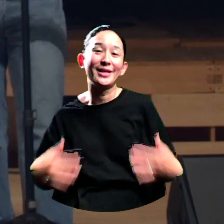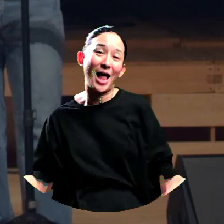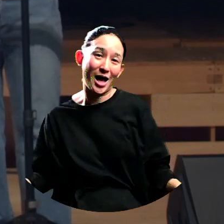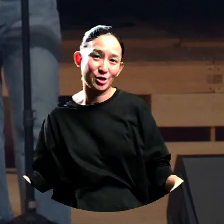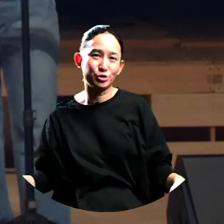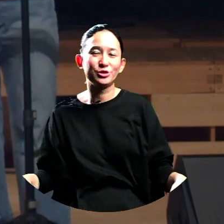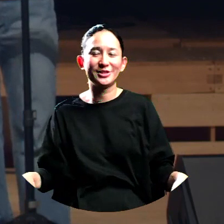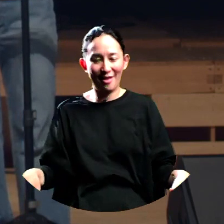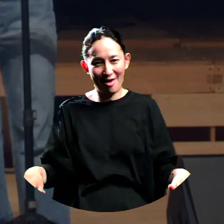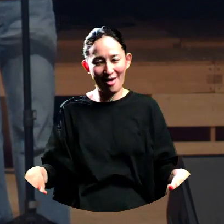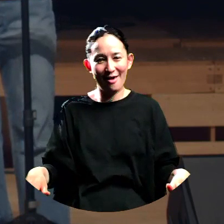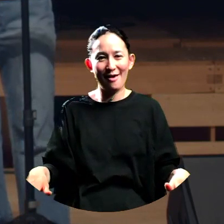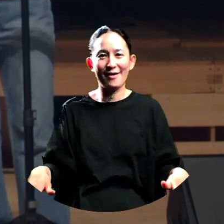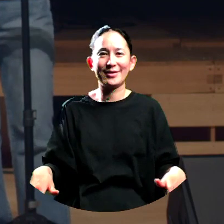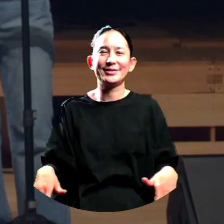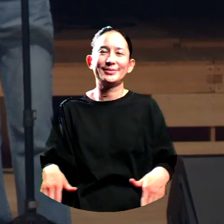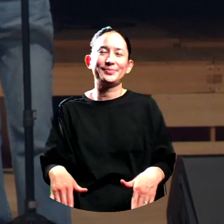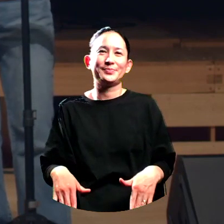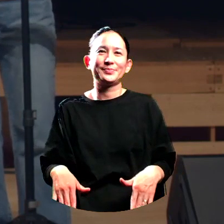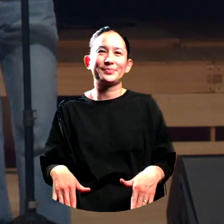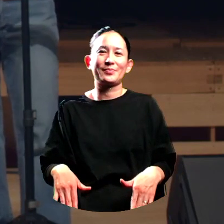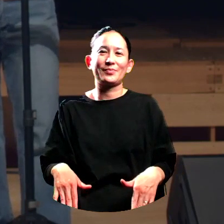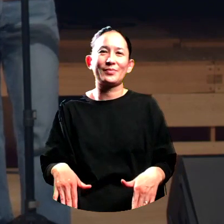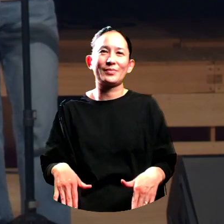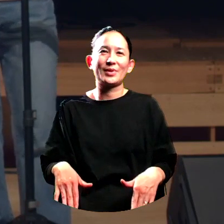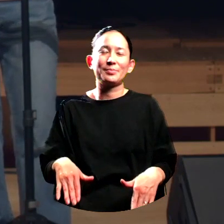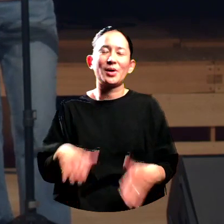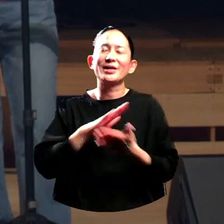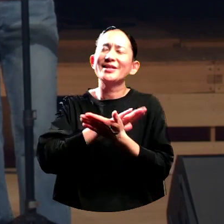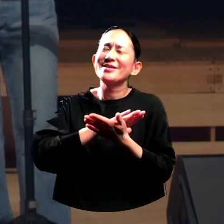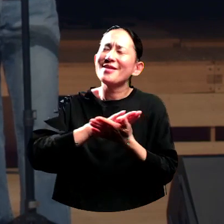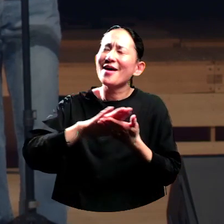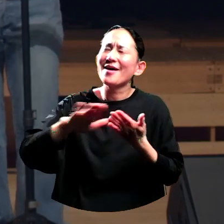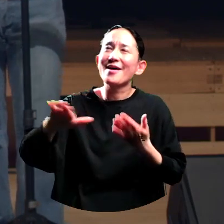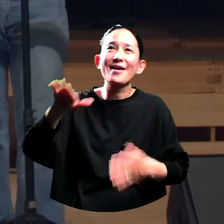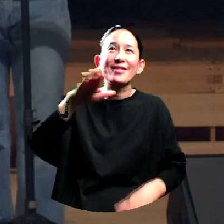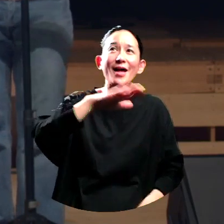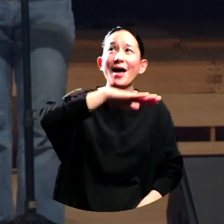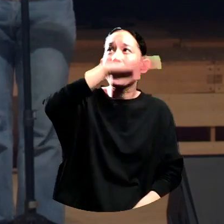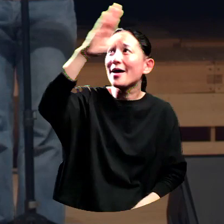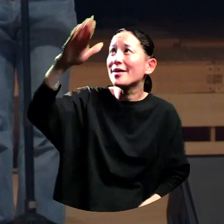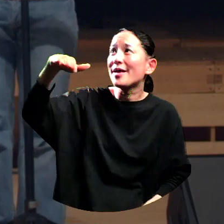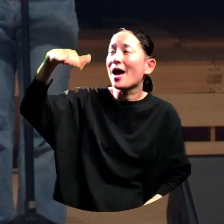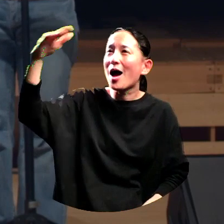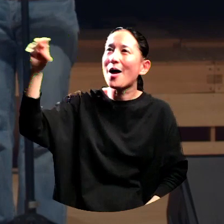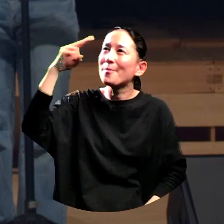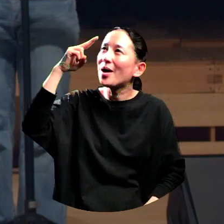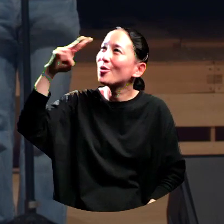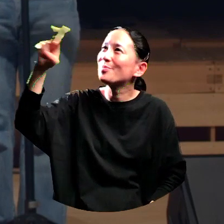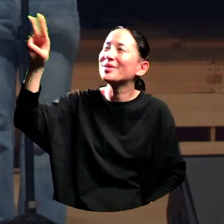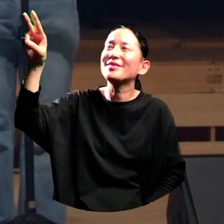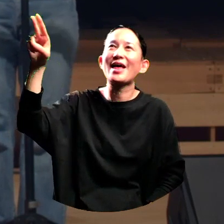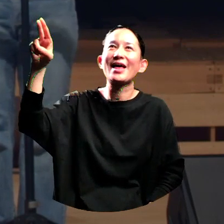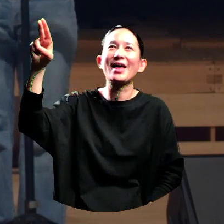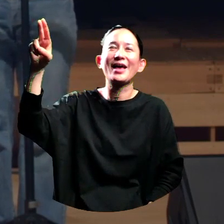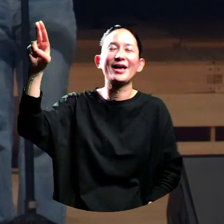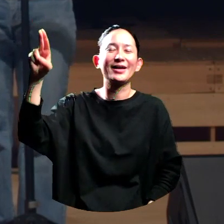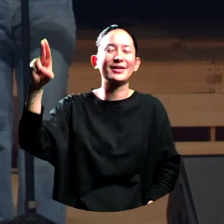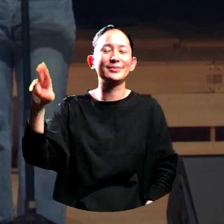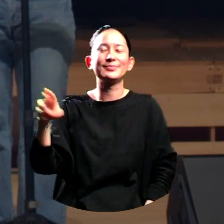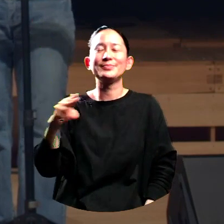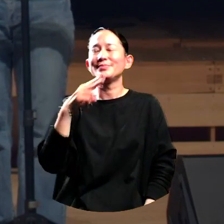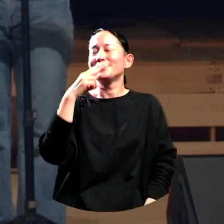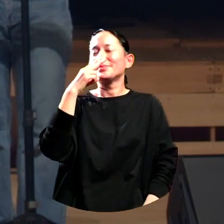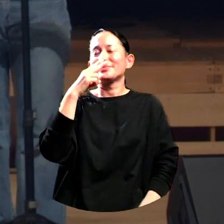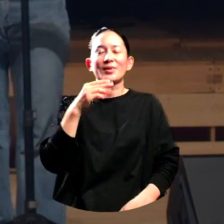just breathe out. It's such a beautiful place, by the way. Super beautiful. はい、でこの山梨の会場も